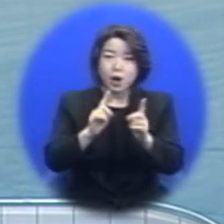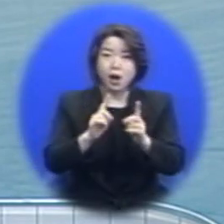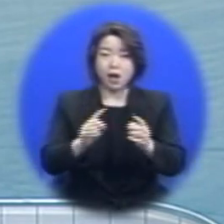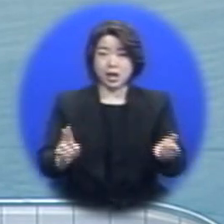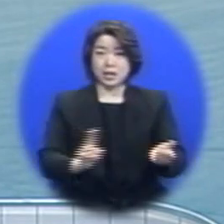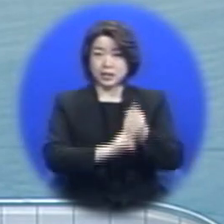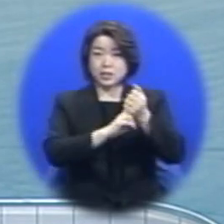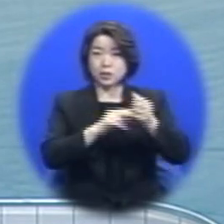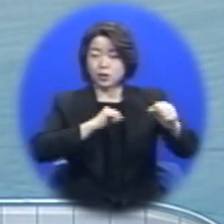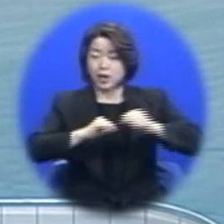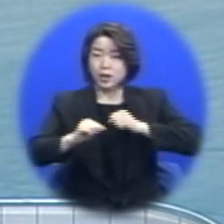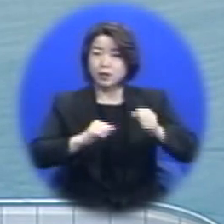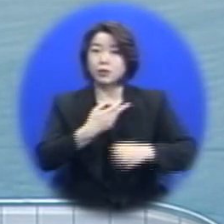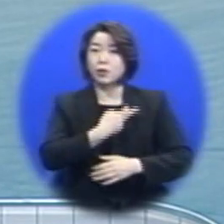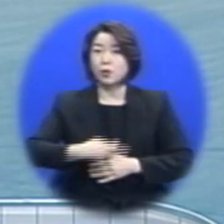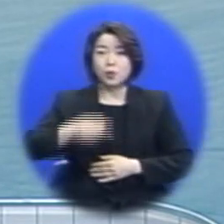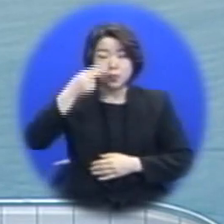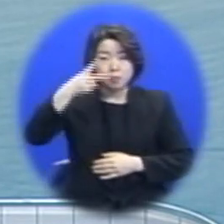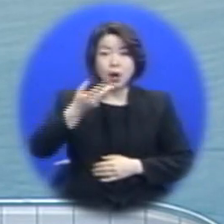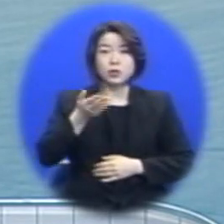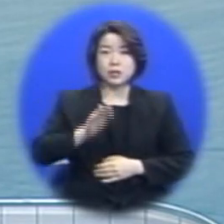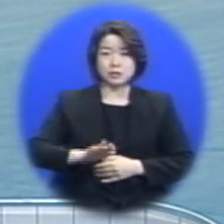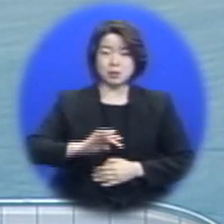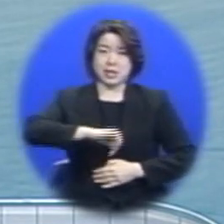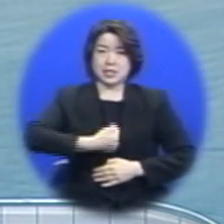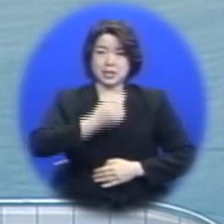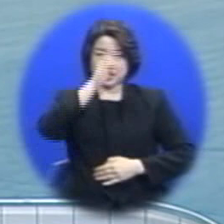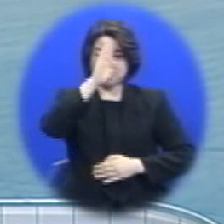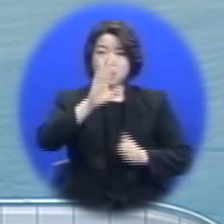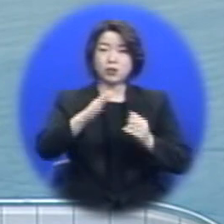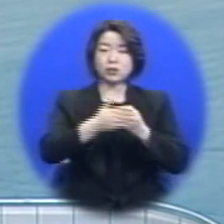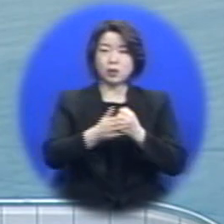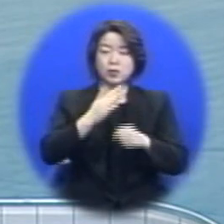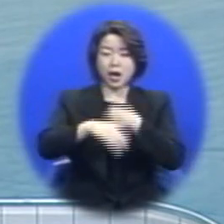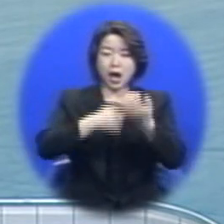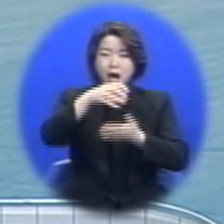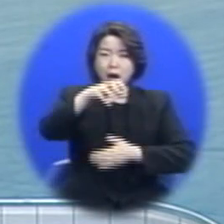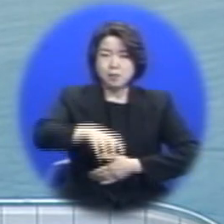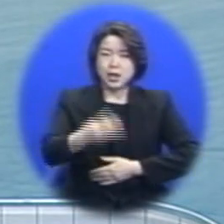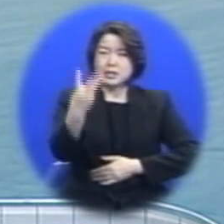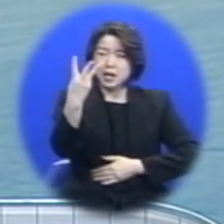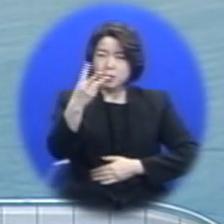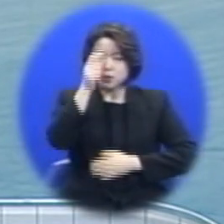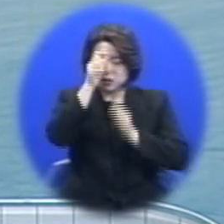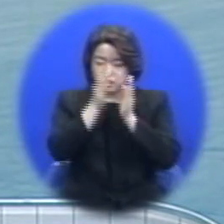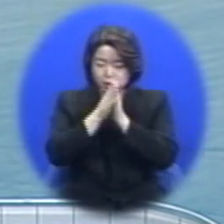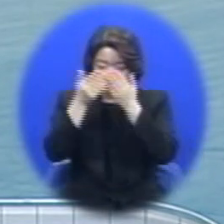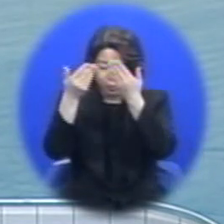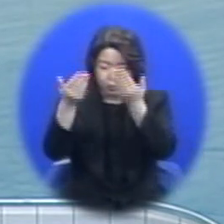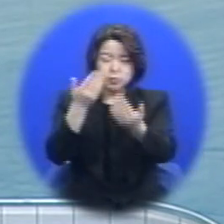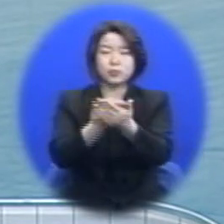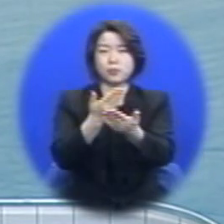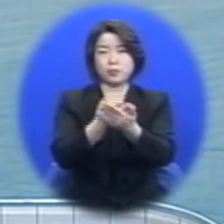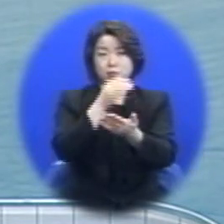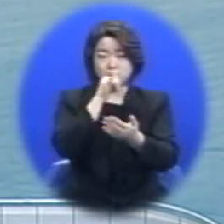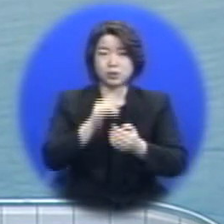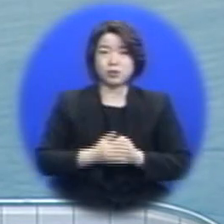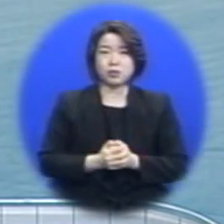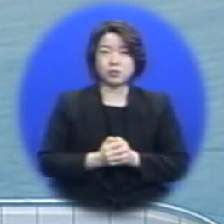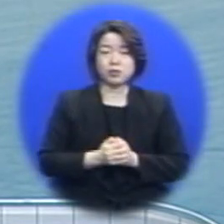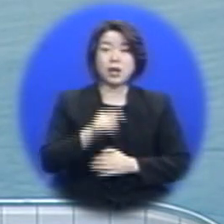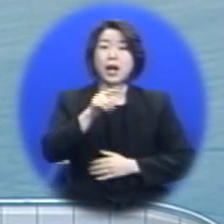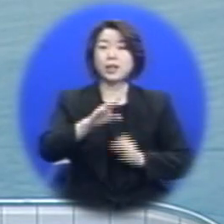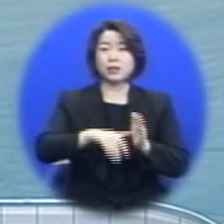사도 바울이지만 자기 병 때문에 하나님 앞에 세 번이나 고쳐달라고 기도했습니다. 그런데 그때 하나님의